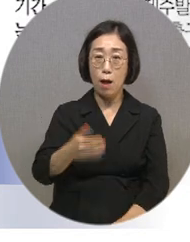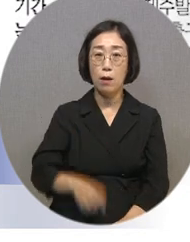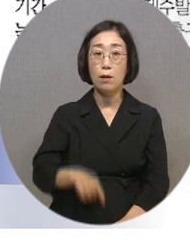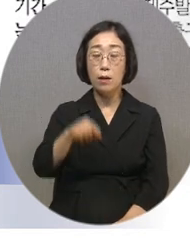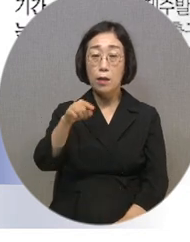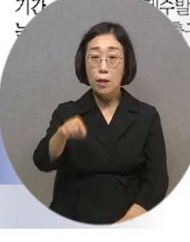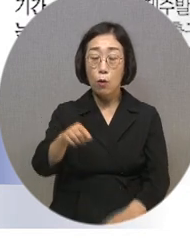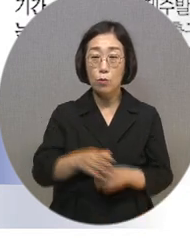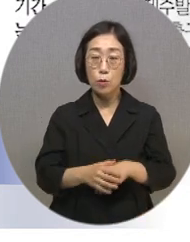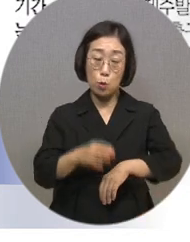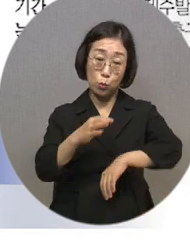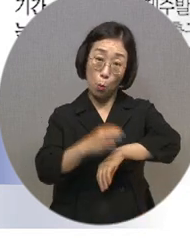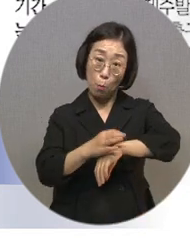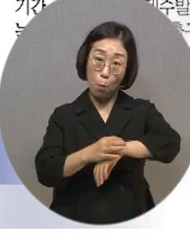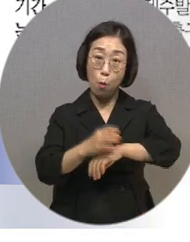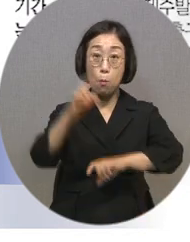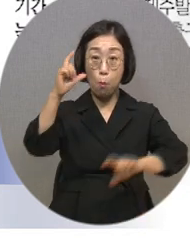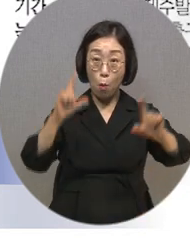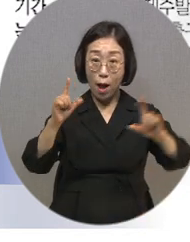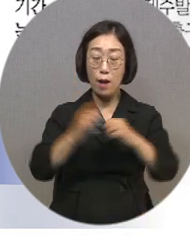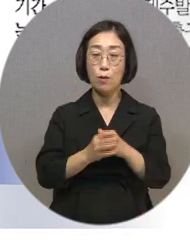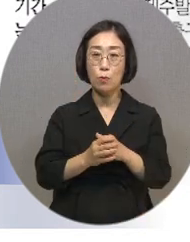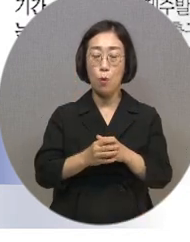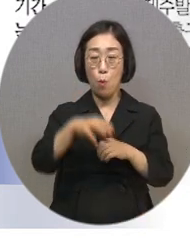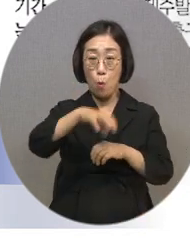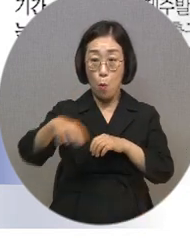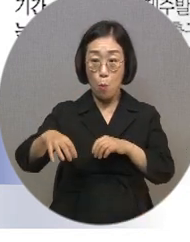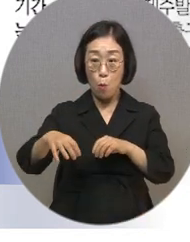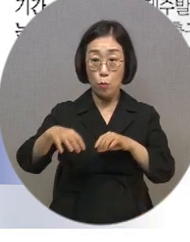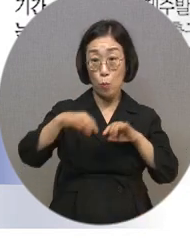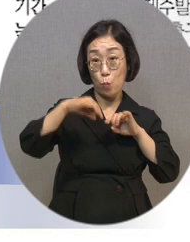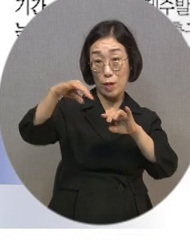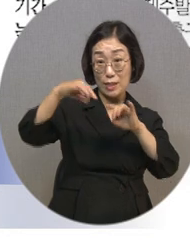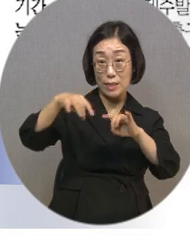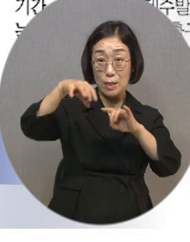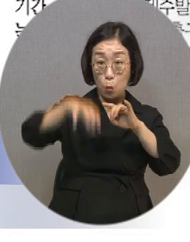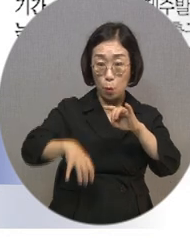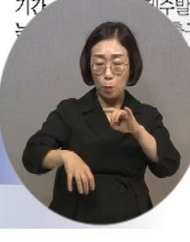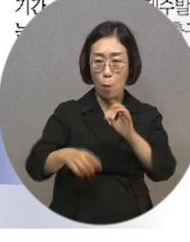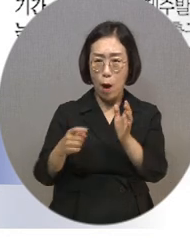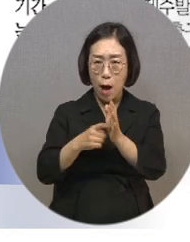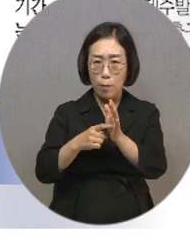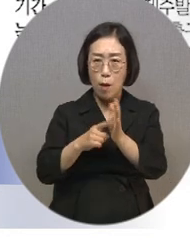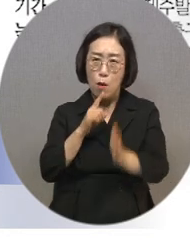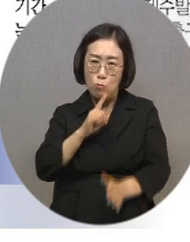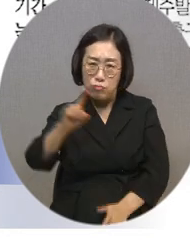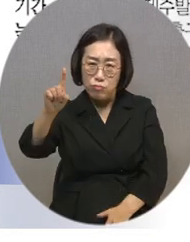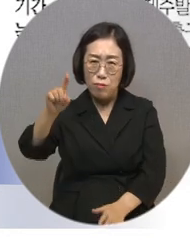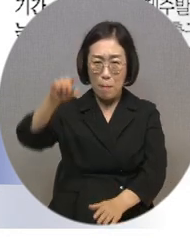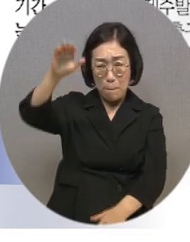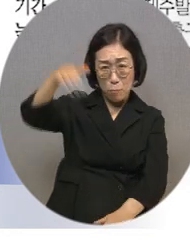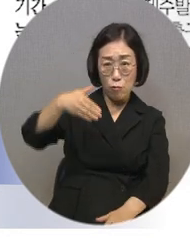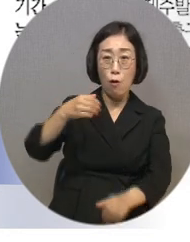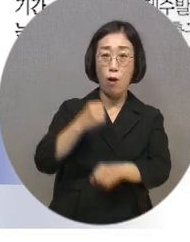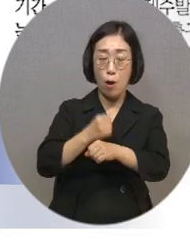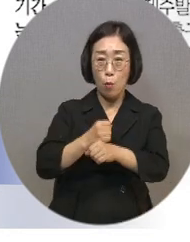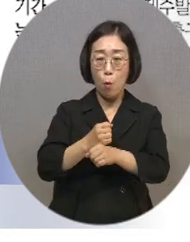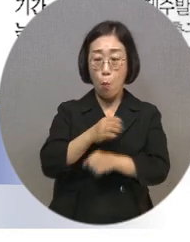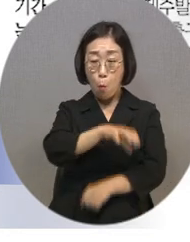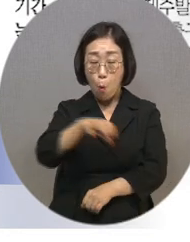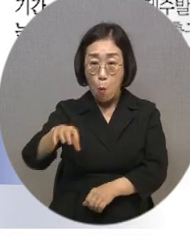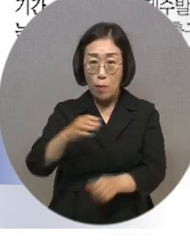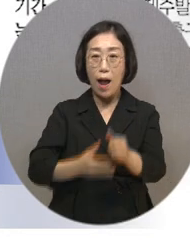감지기는 손목시계 형으로 실시간 위치 정보 모니터링과 응급 호출 이동 경로 안내 등을